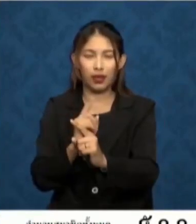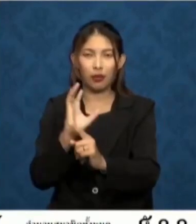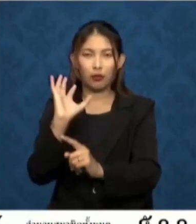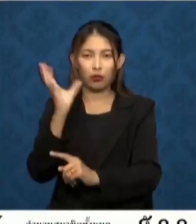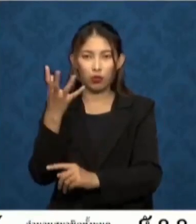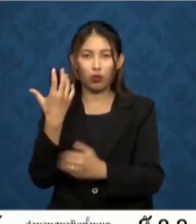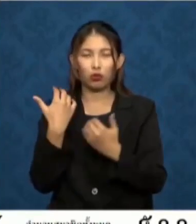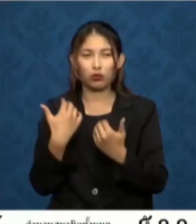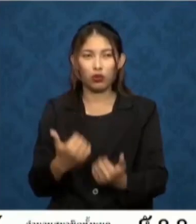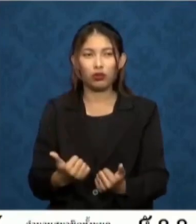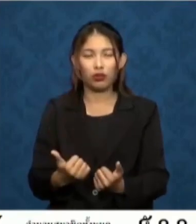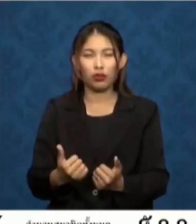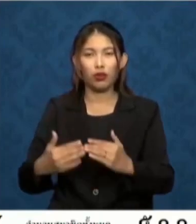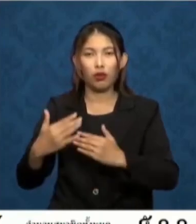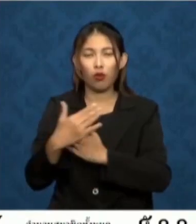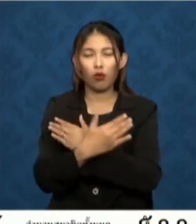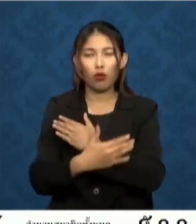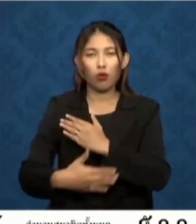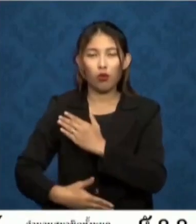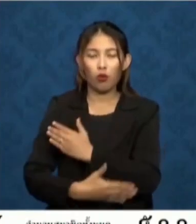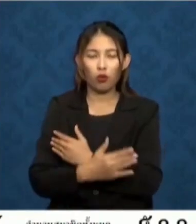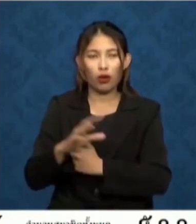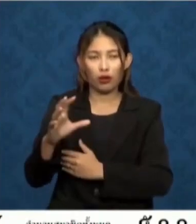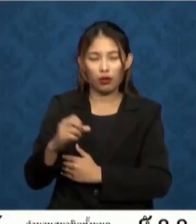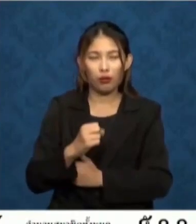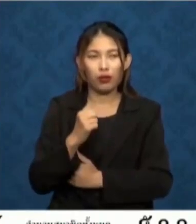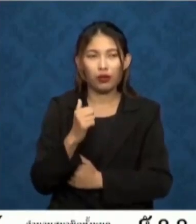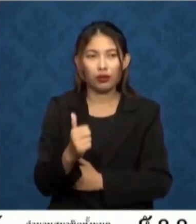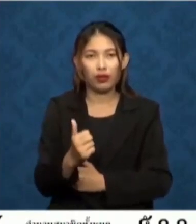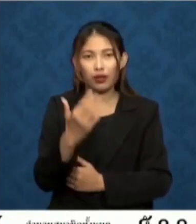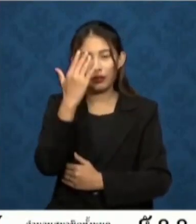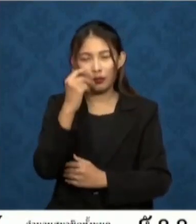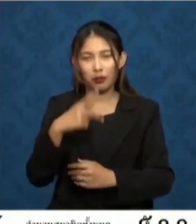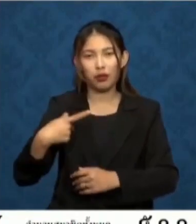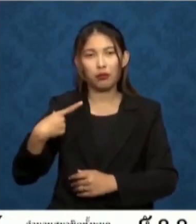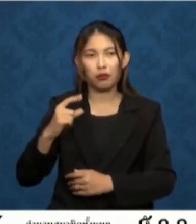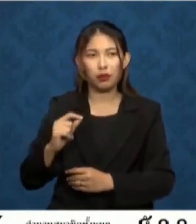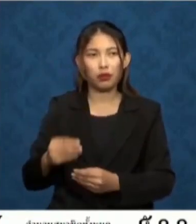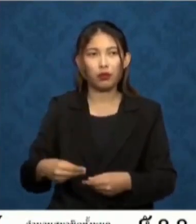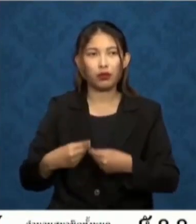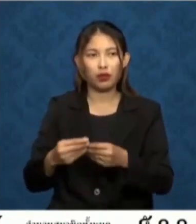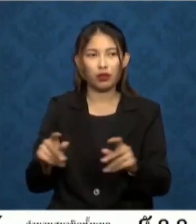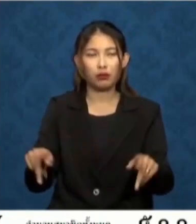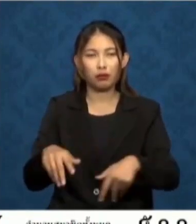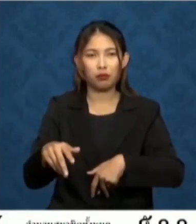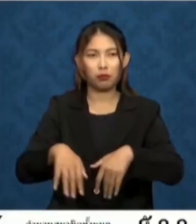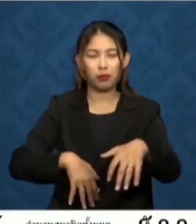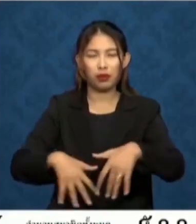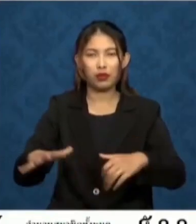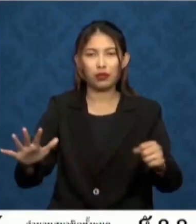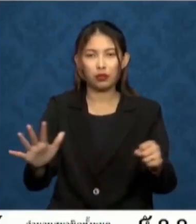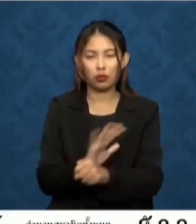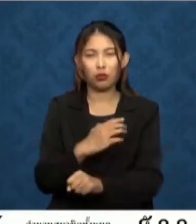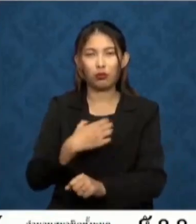ของโลกและคว้าโอกาสไว้เพื่อที่จะไปประโยชน์นั้นจะได้ตกถึงกับพี่น้องประชาชนครับขอบพระคุณท่านประธานครับ